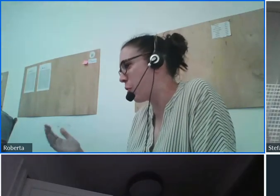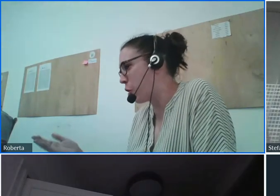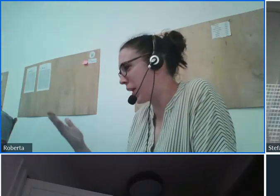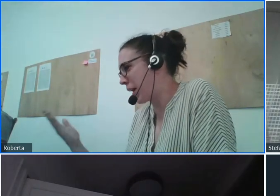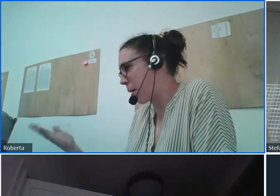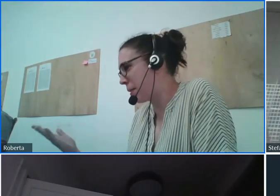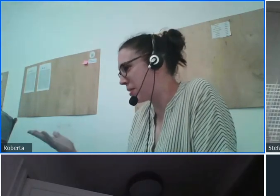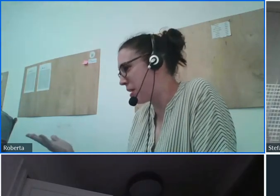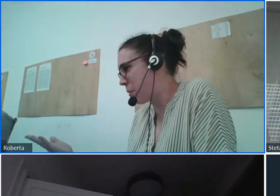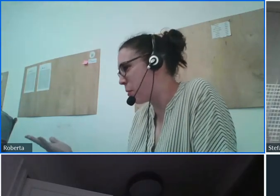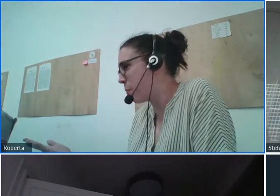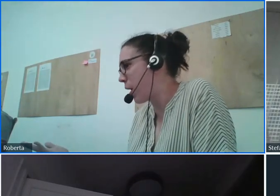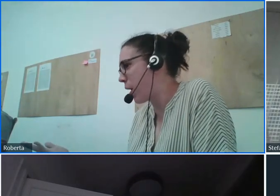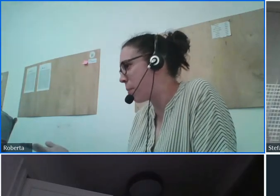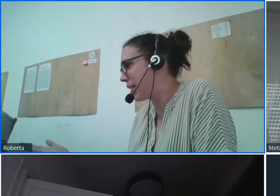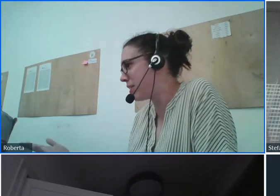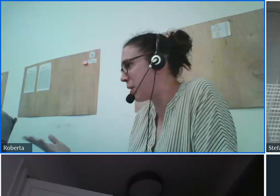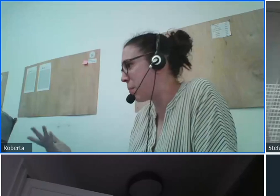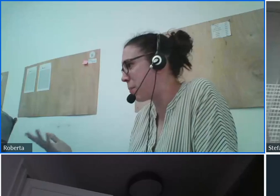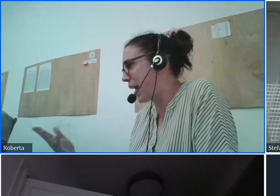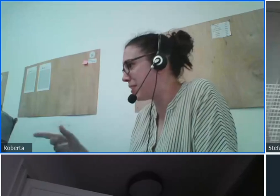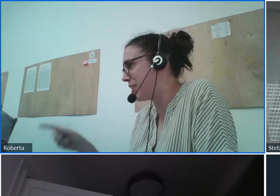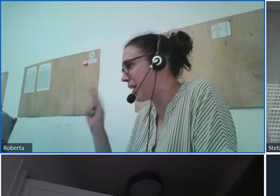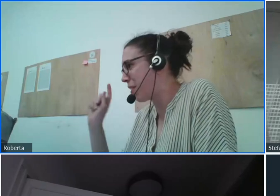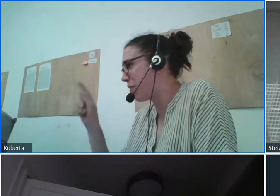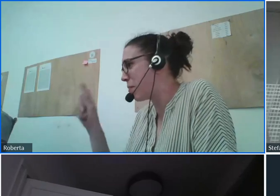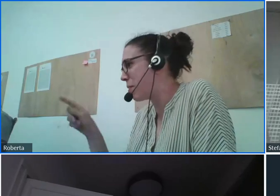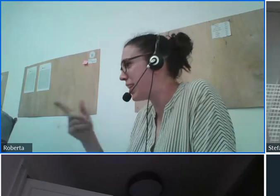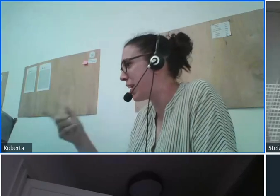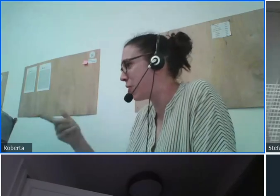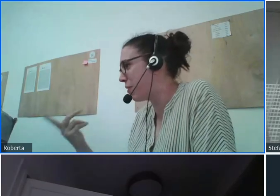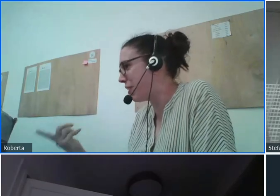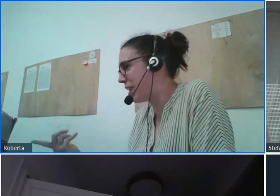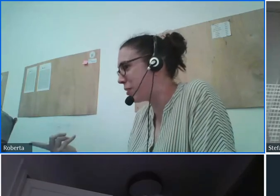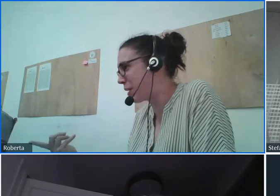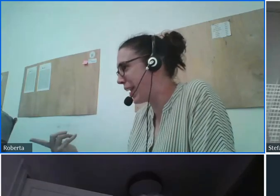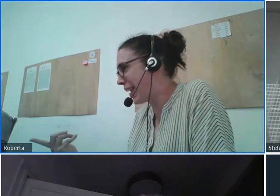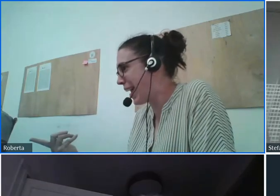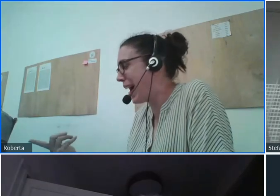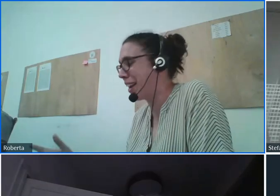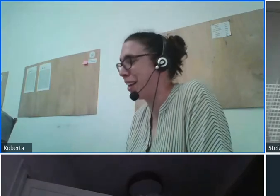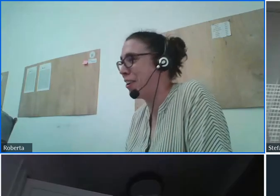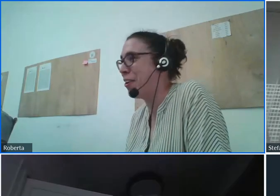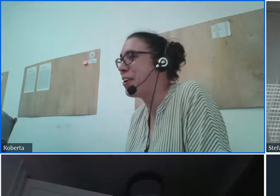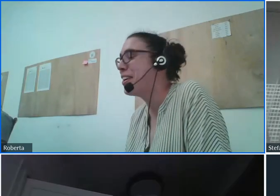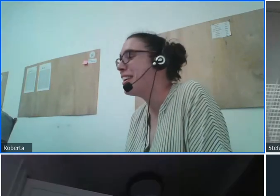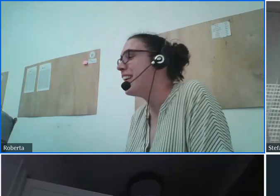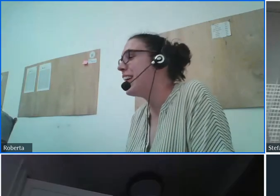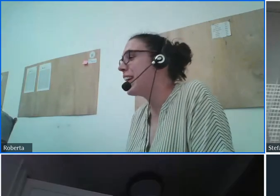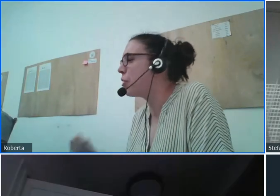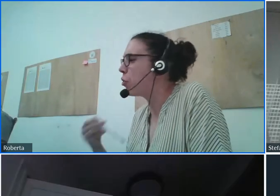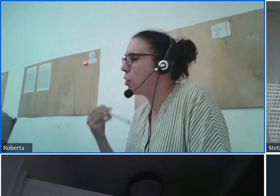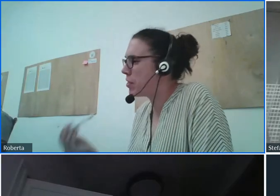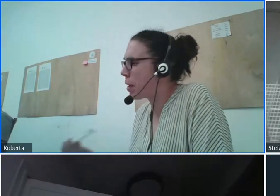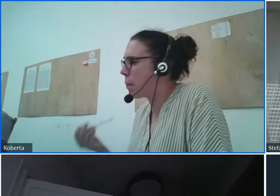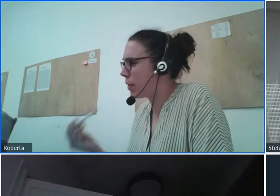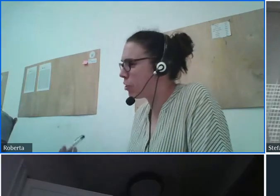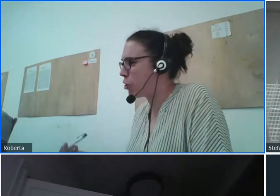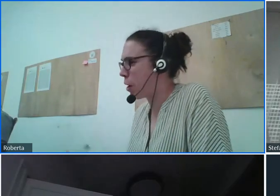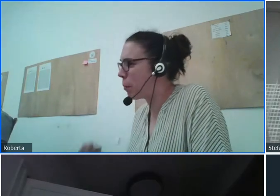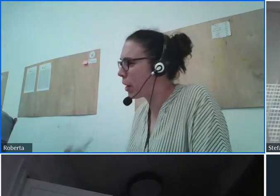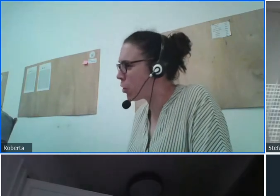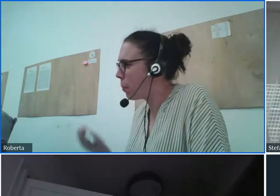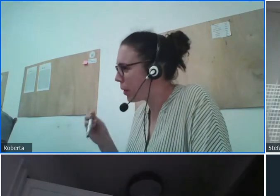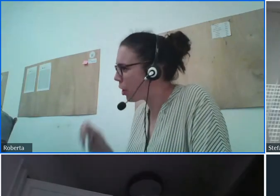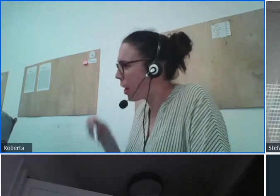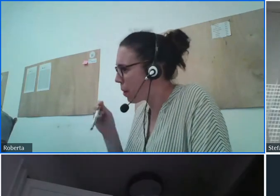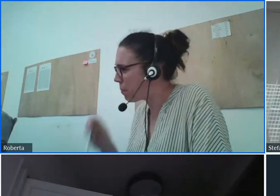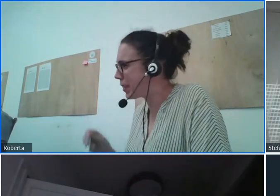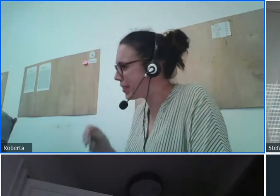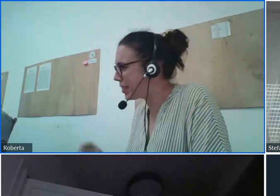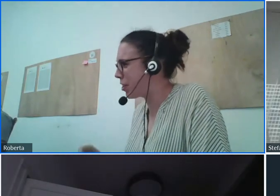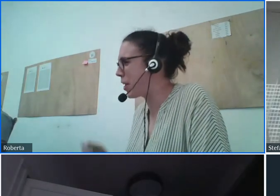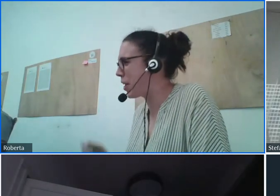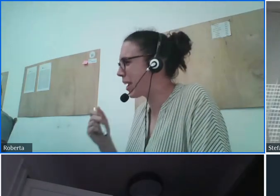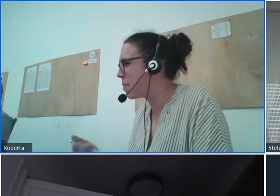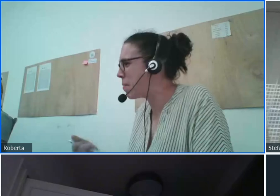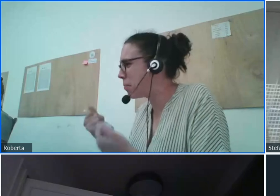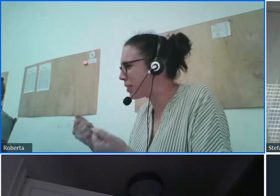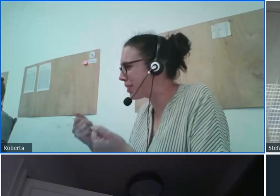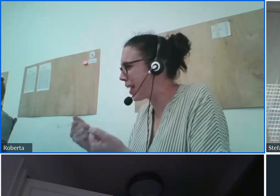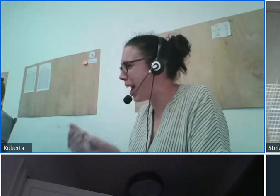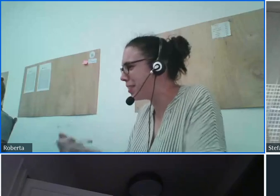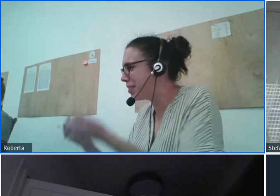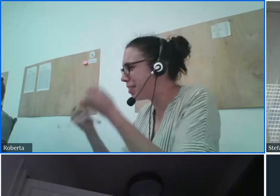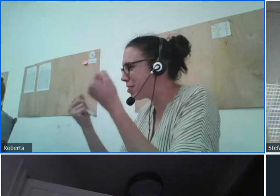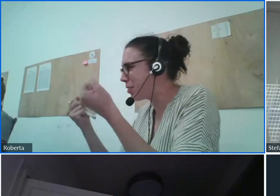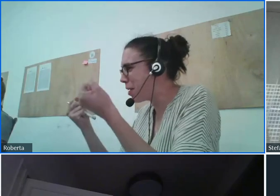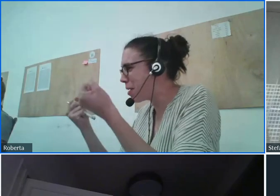parte teorica, passiamo un po' alla parte pratica, fammi vedere dove devo cliccare, no? Che noi sempre diciamo, ma come, no? La parte teorica